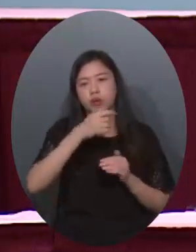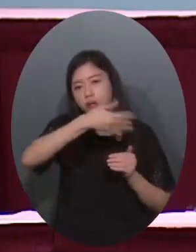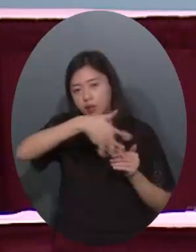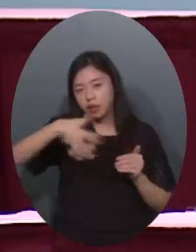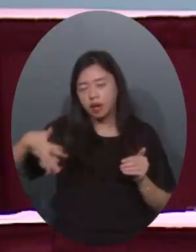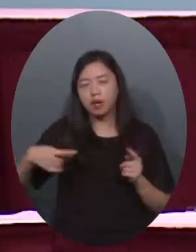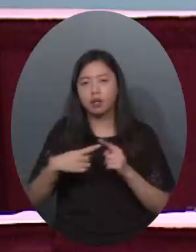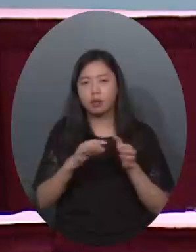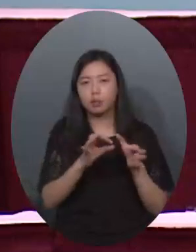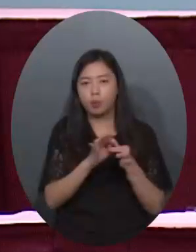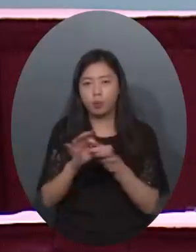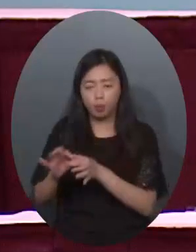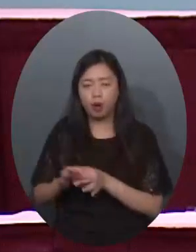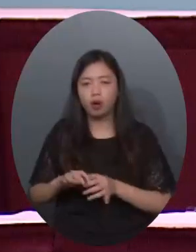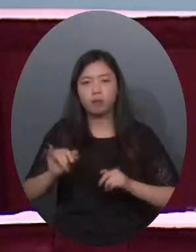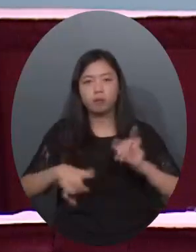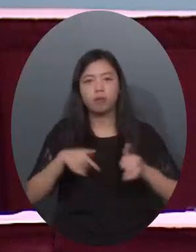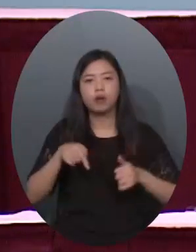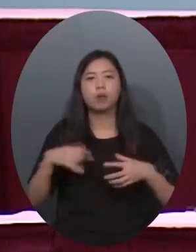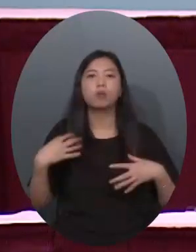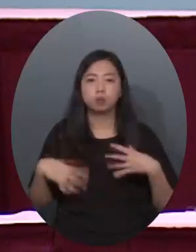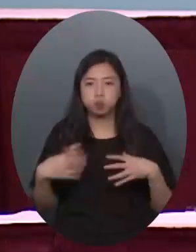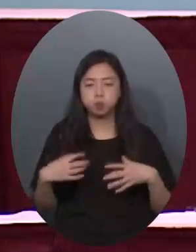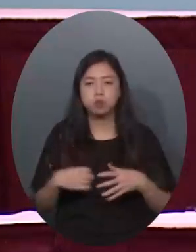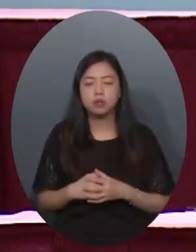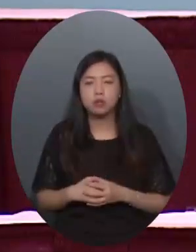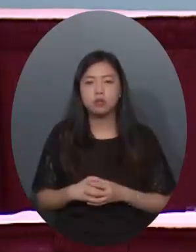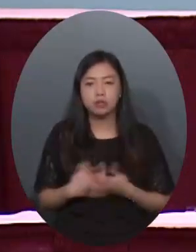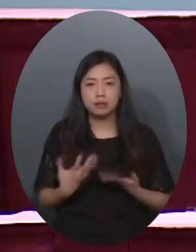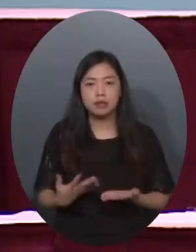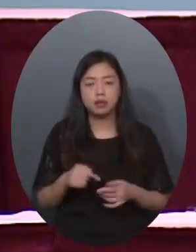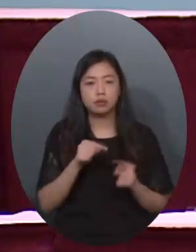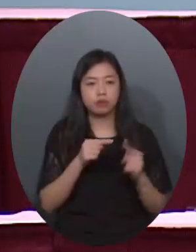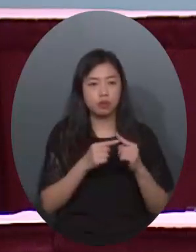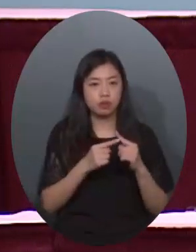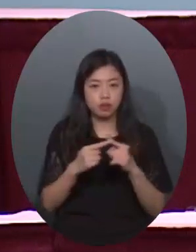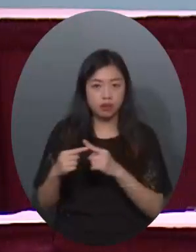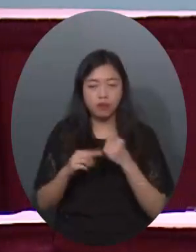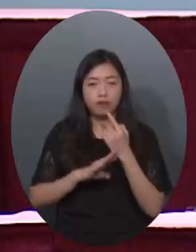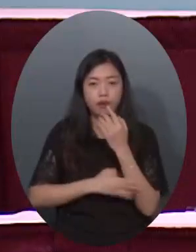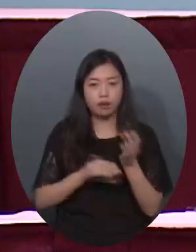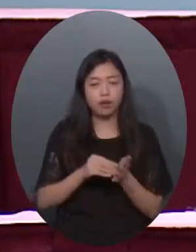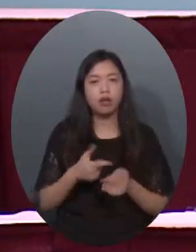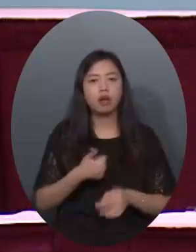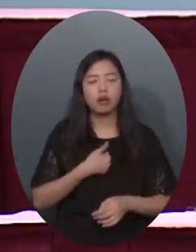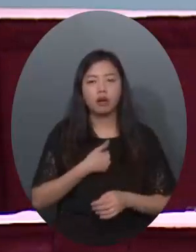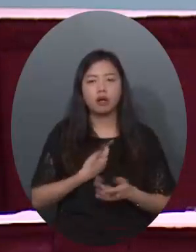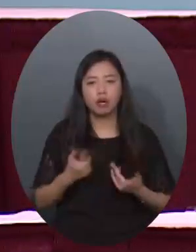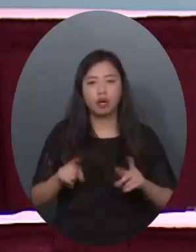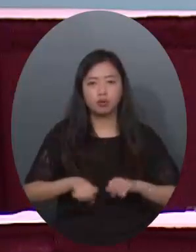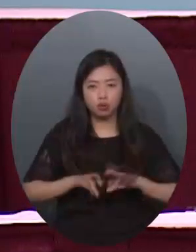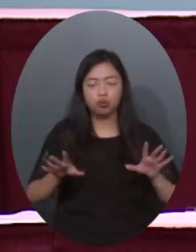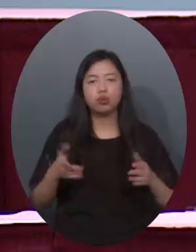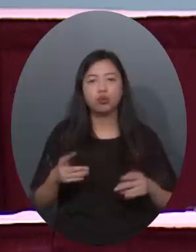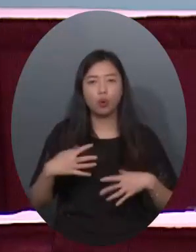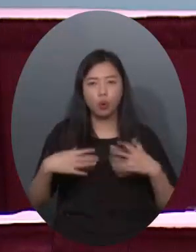人士出席今日的會議。現場已經有足夠的法定人數，我宣布大會現在